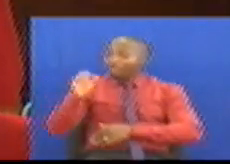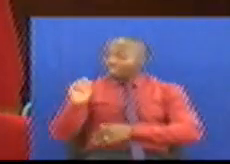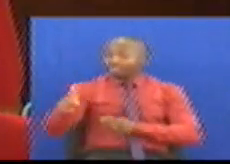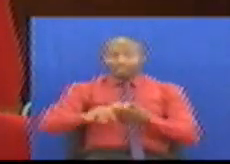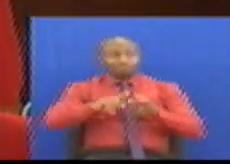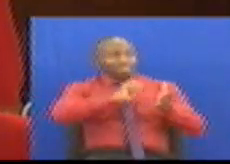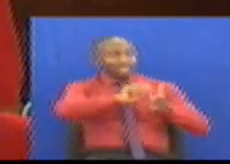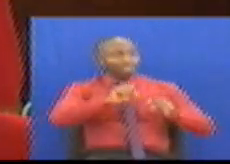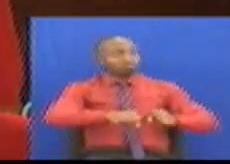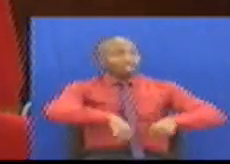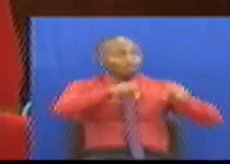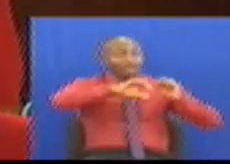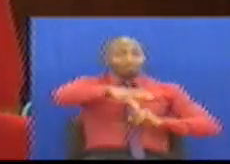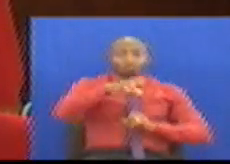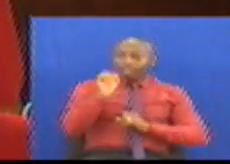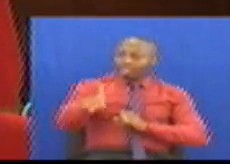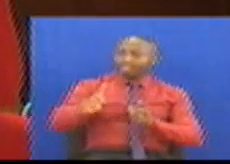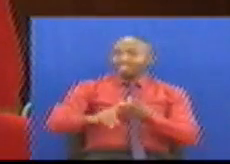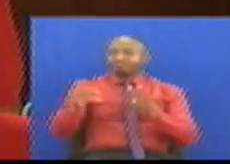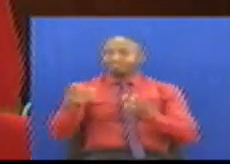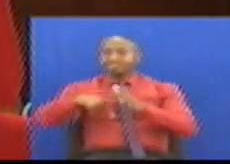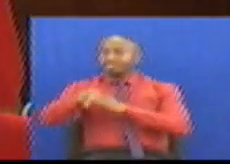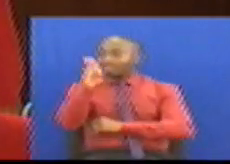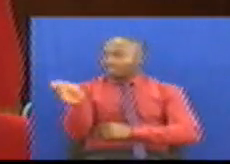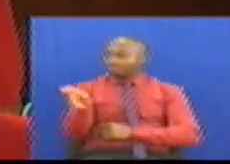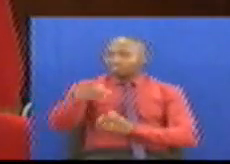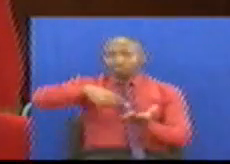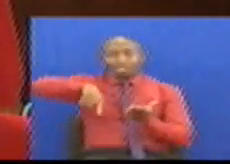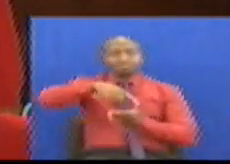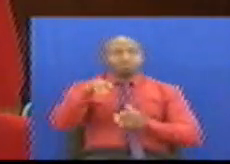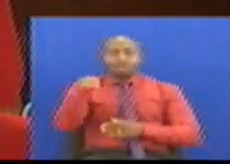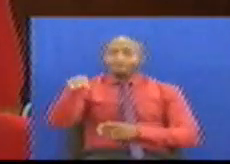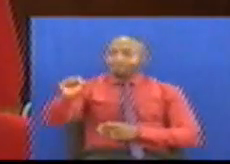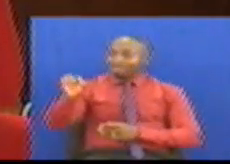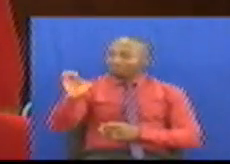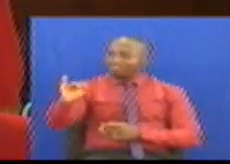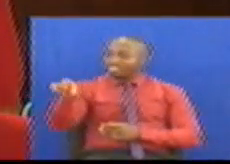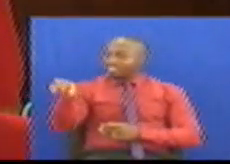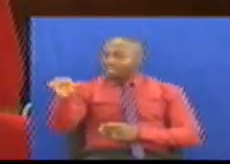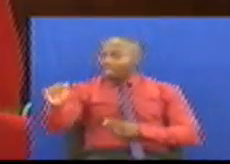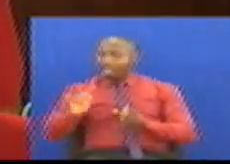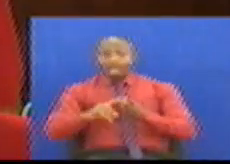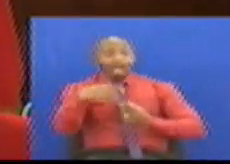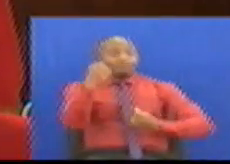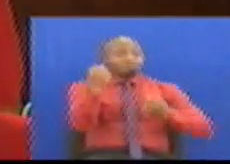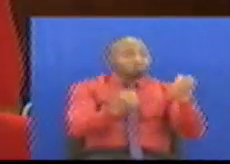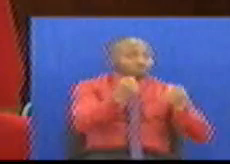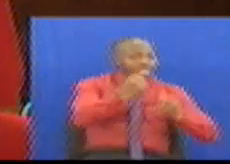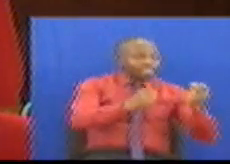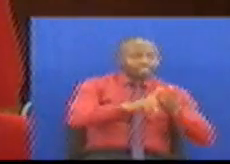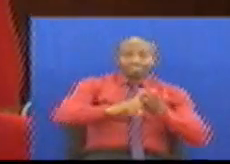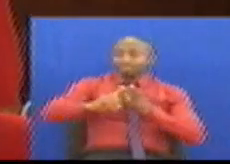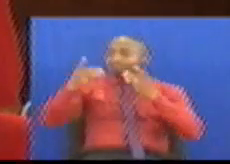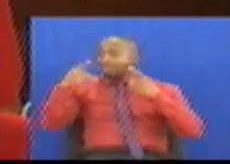tawala mkoa wa Iringa, lakini katika halmashauri ya mji wa Iringa, wa Mafinga, mkurugenzi, waheshimiwa